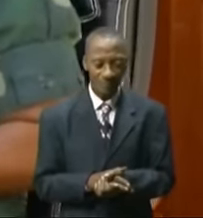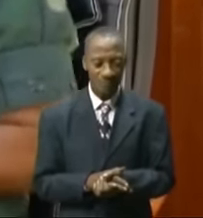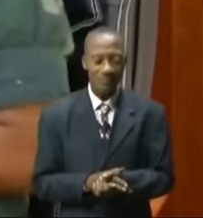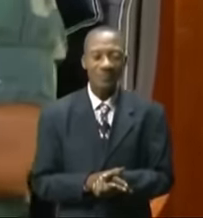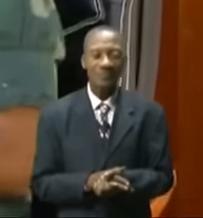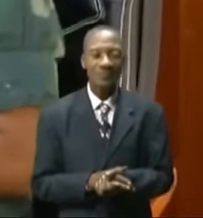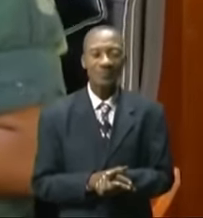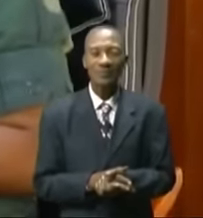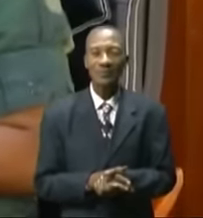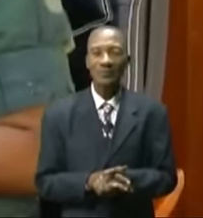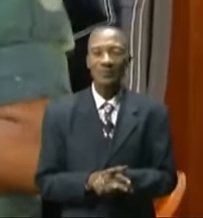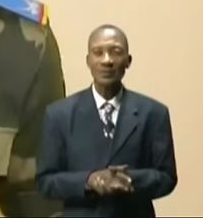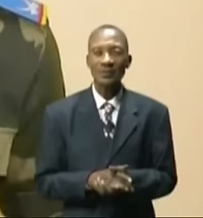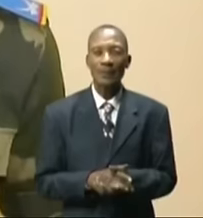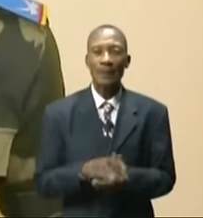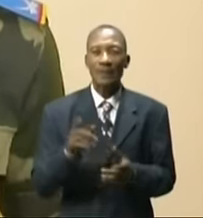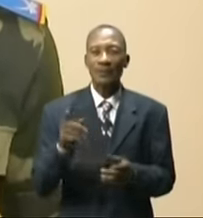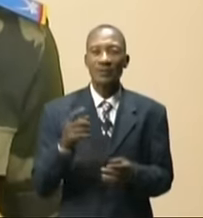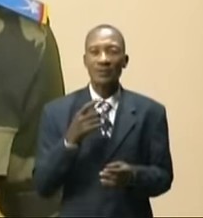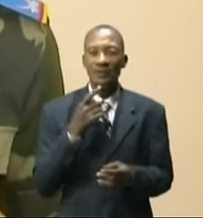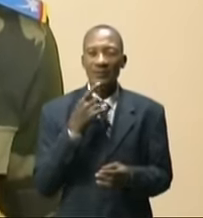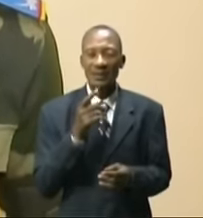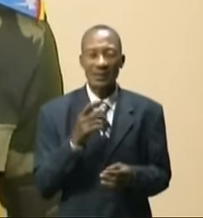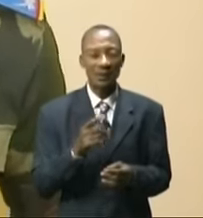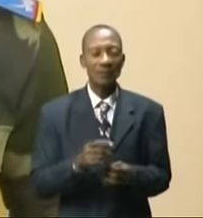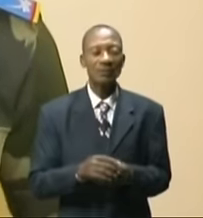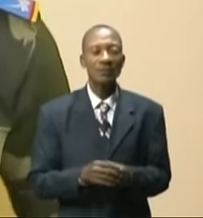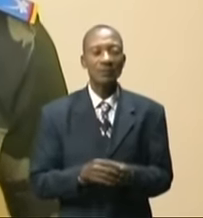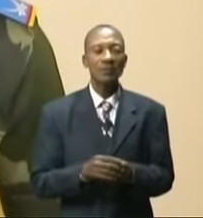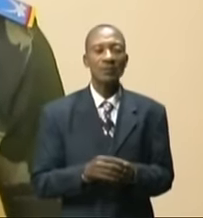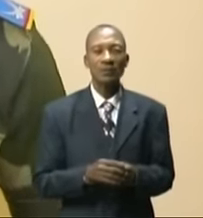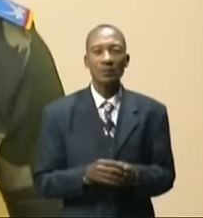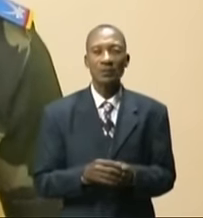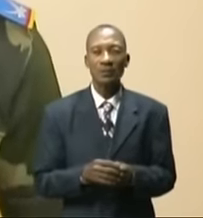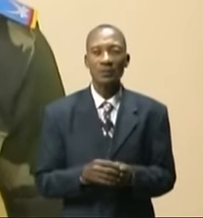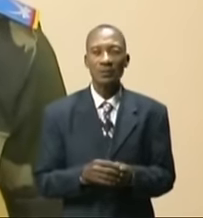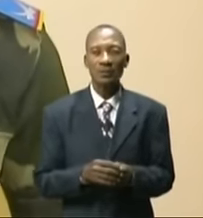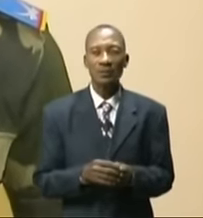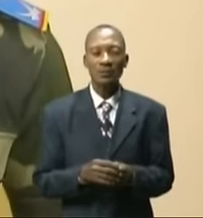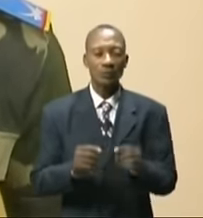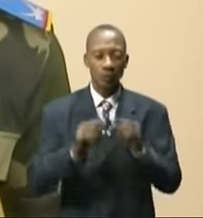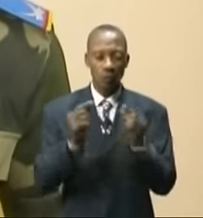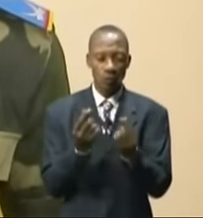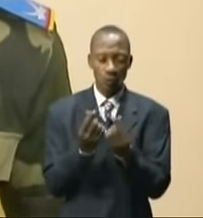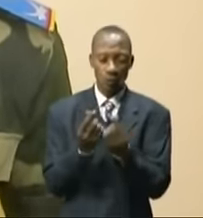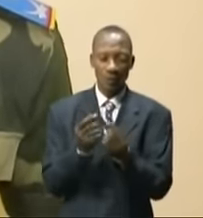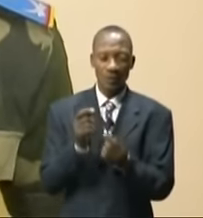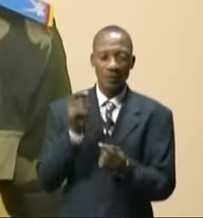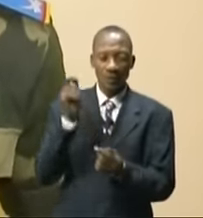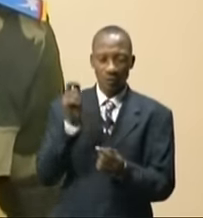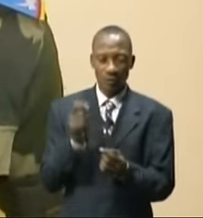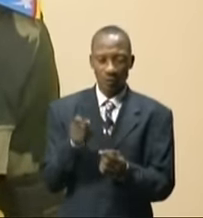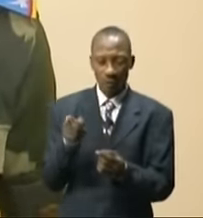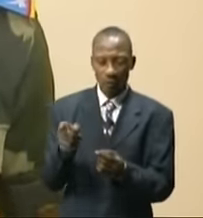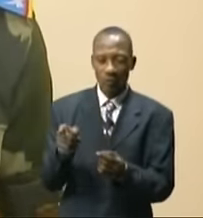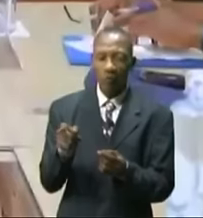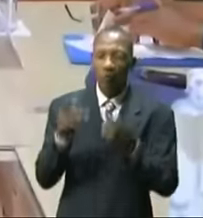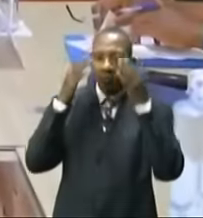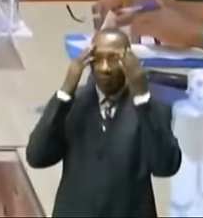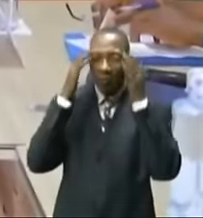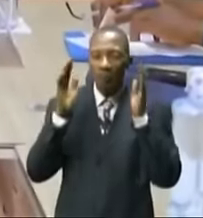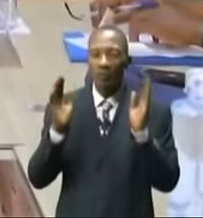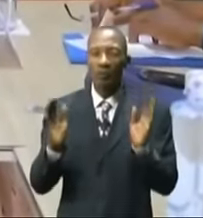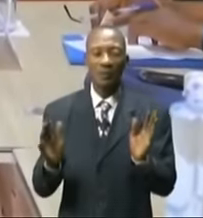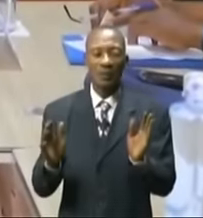nouvelle, faisant état d'un crime ignoble perpétré par un groupe armé mieux identifié à la milice